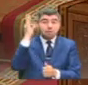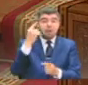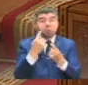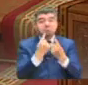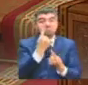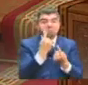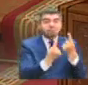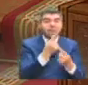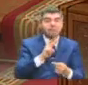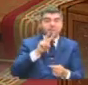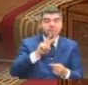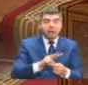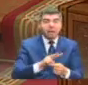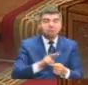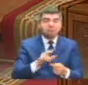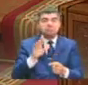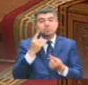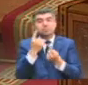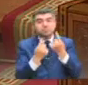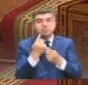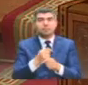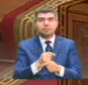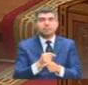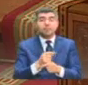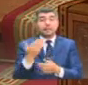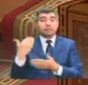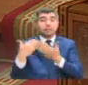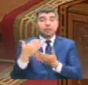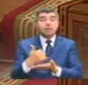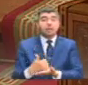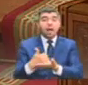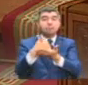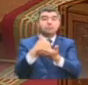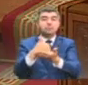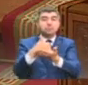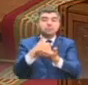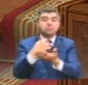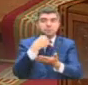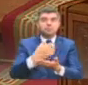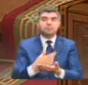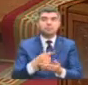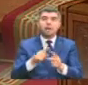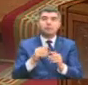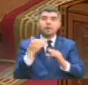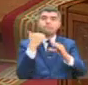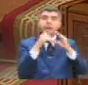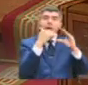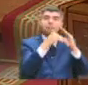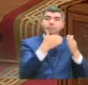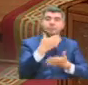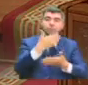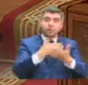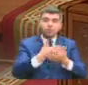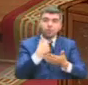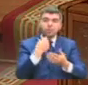الشيء. من بعد ما بدات الفكرة ديال الدعم المباشر، قررنا وهذا وزعته عليكم ودرنا عرض في